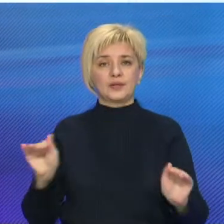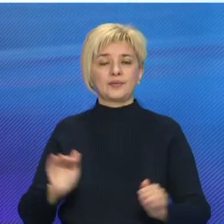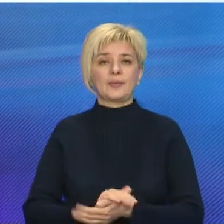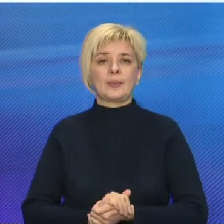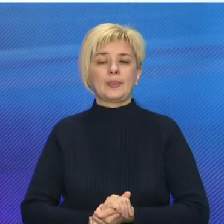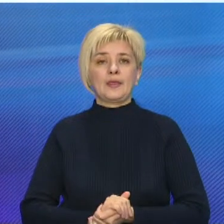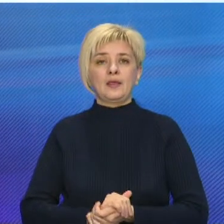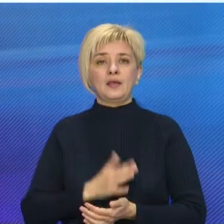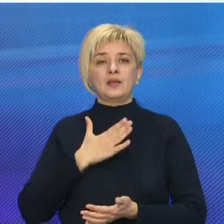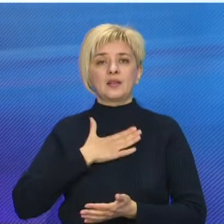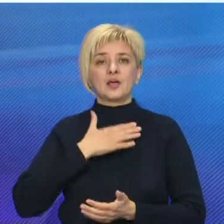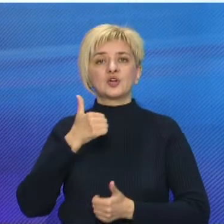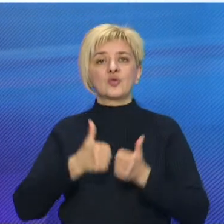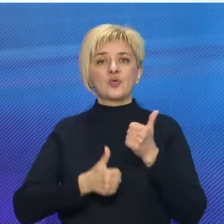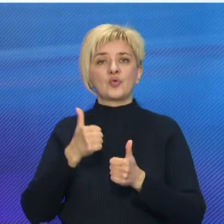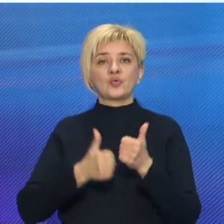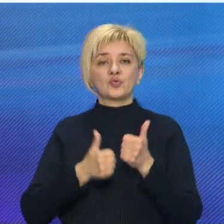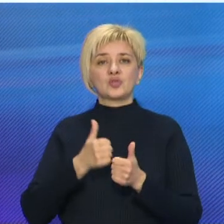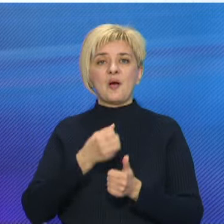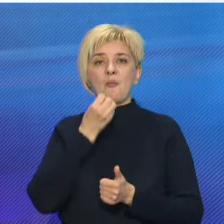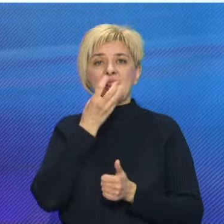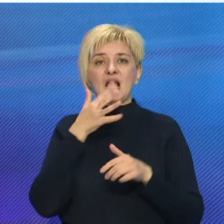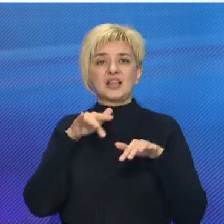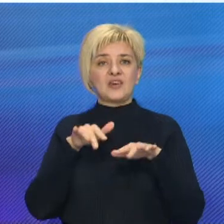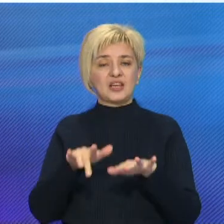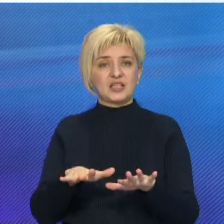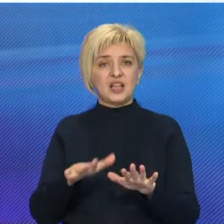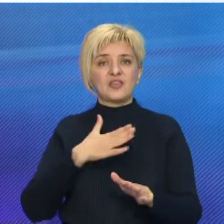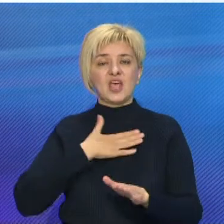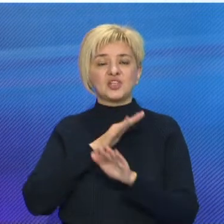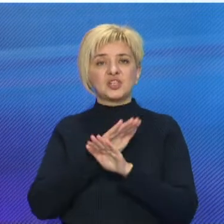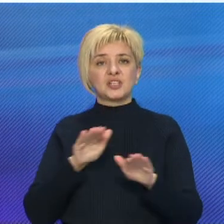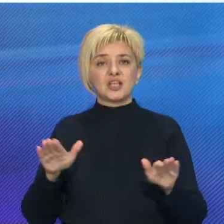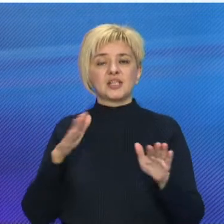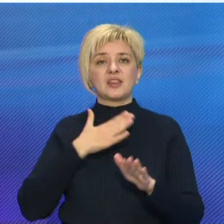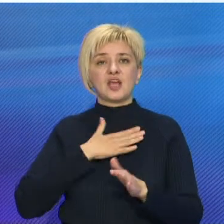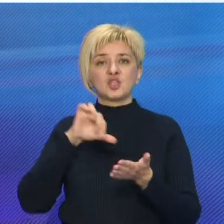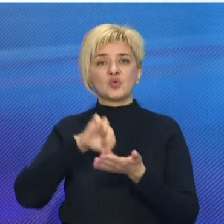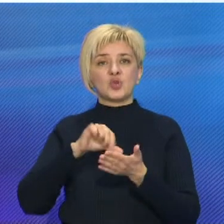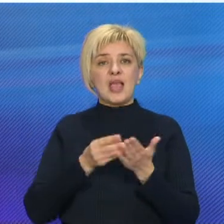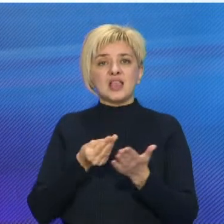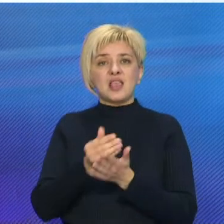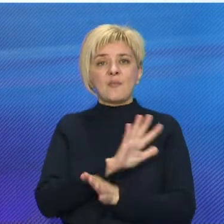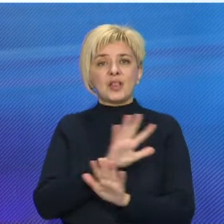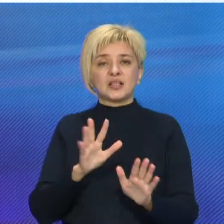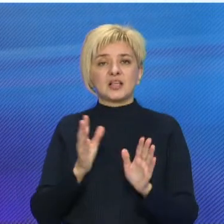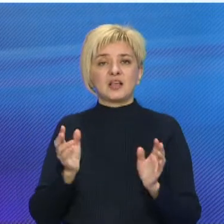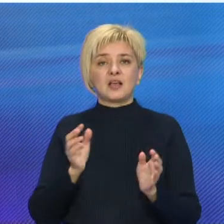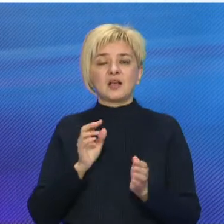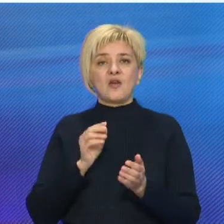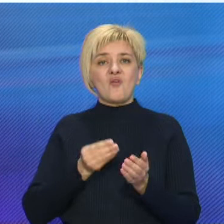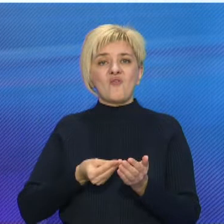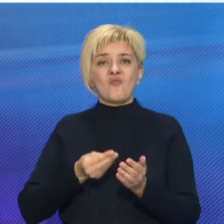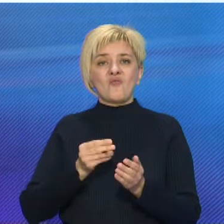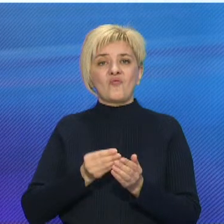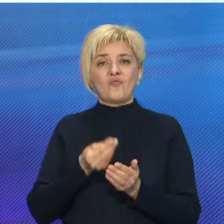Значим наш конкурс прежде всего потому, что он благотворительный. То есть наши дети, наши участники не платят никакого взноса,